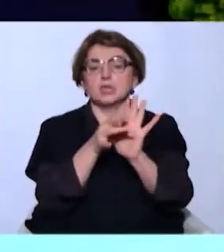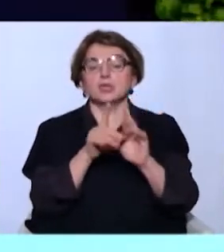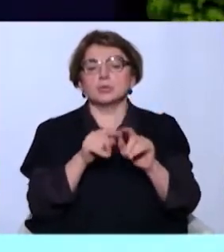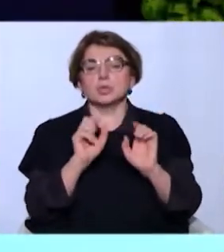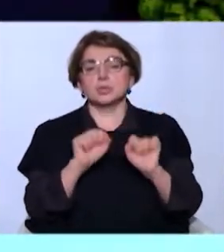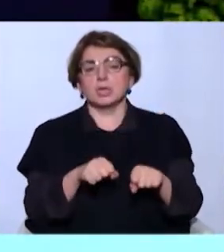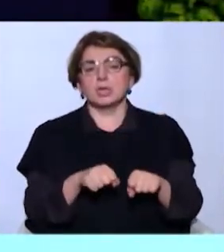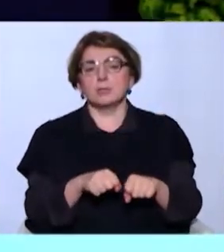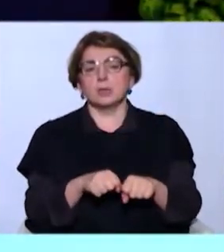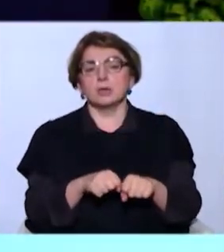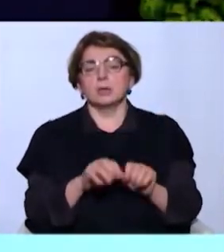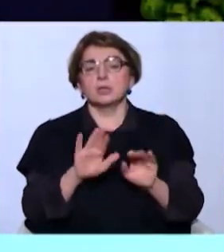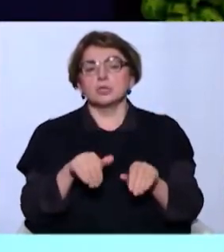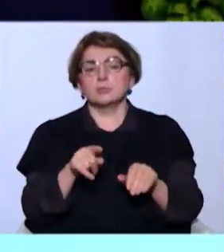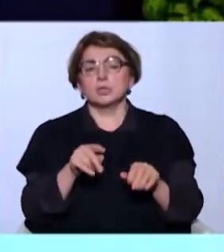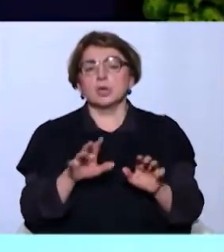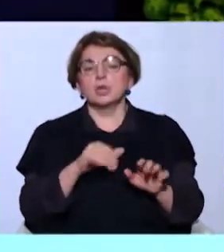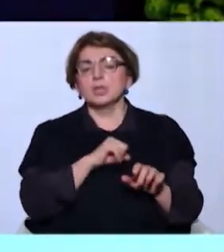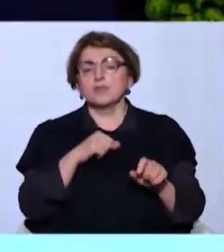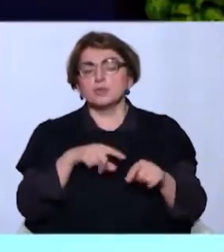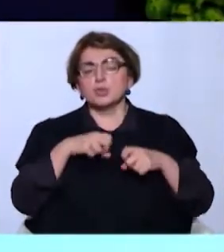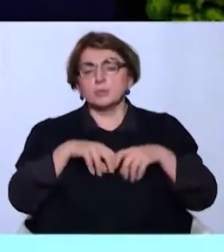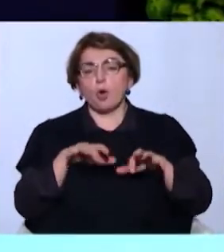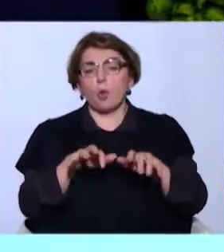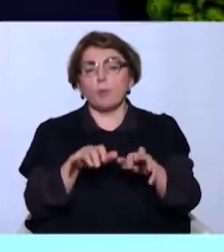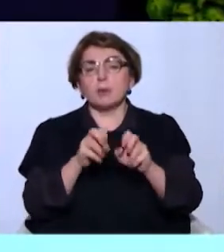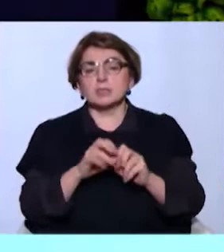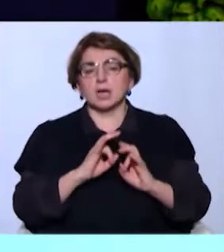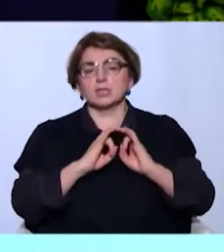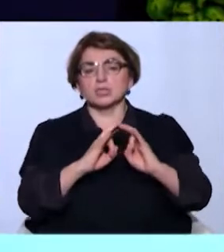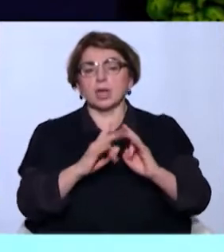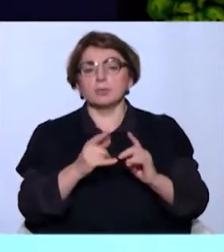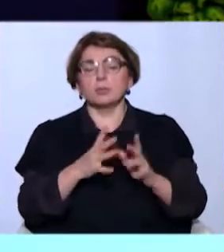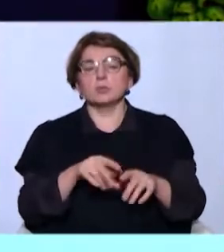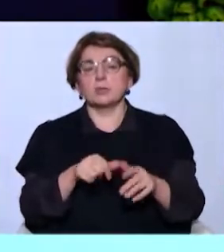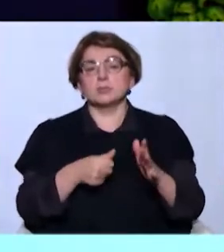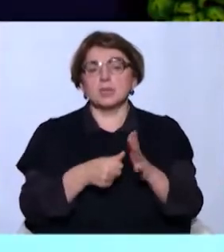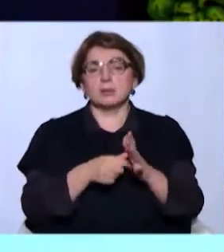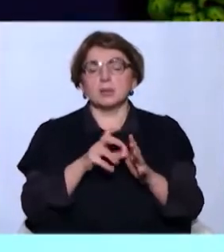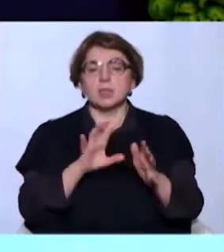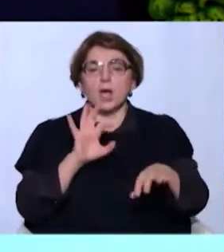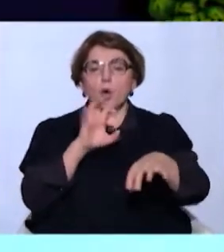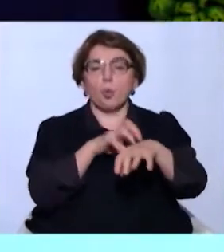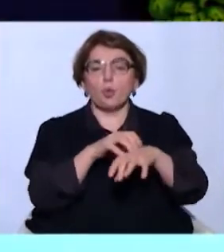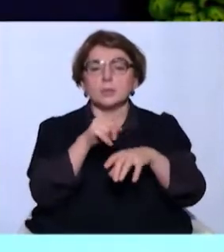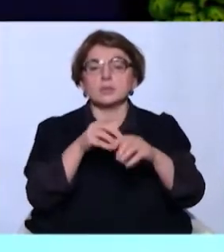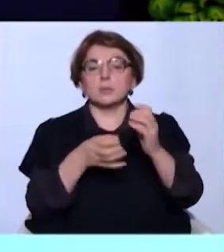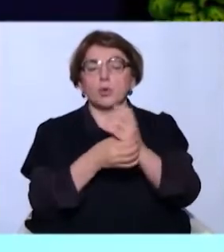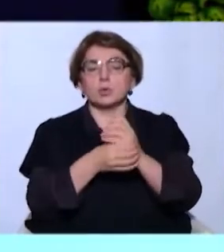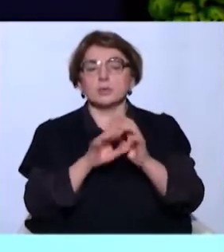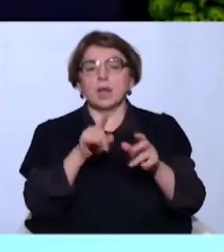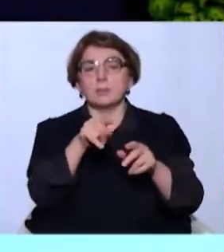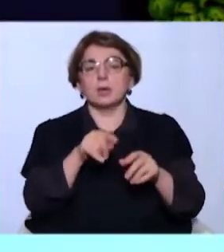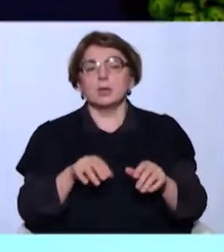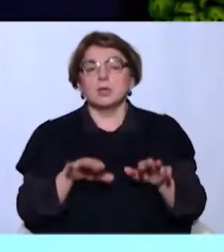და შემდეგ ობობას შხამი აქვს, ამ შხამის საშუალებით ხდება ყბენს ეს ორგანიზმს, შხამის საშუალებით